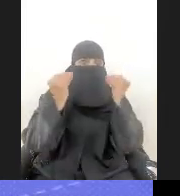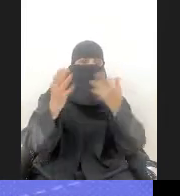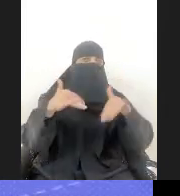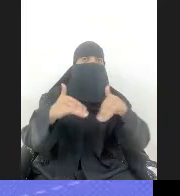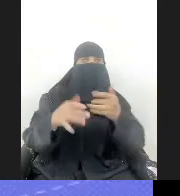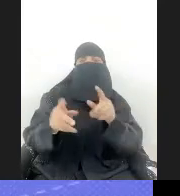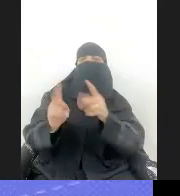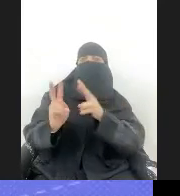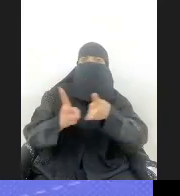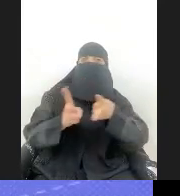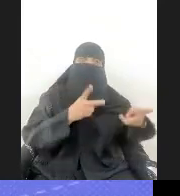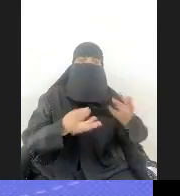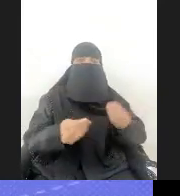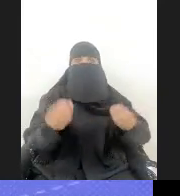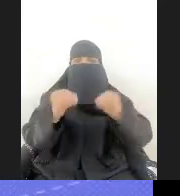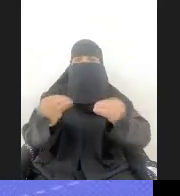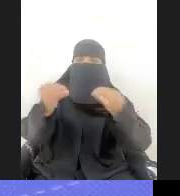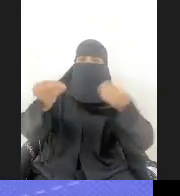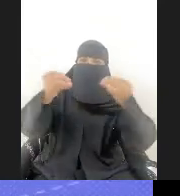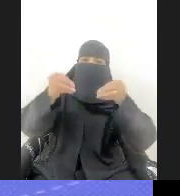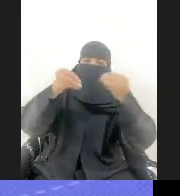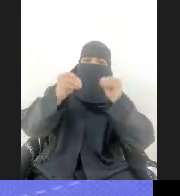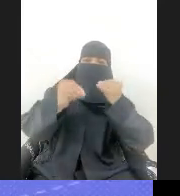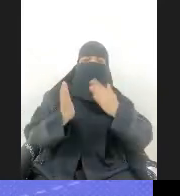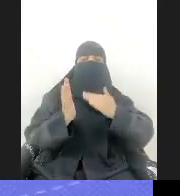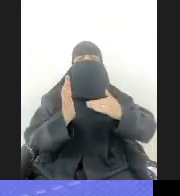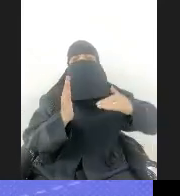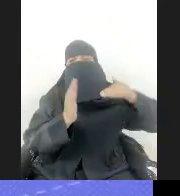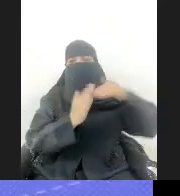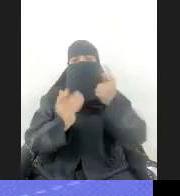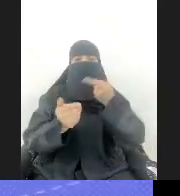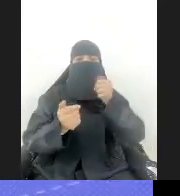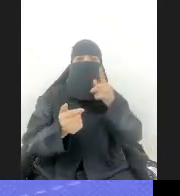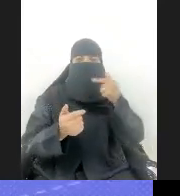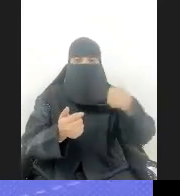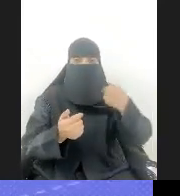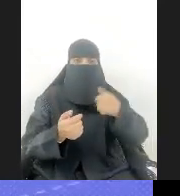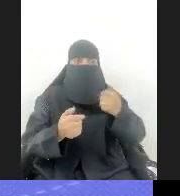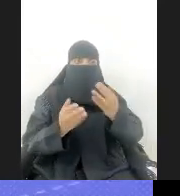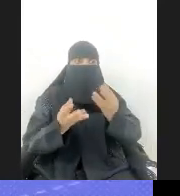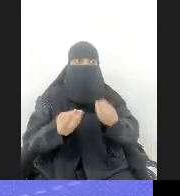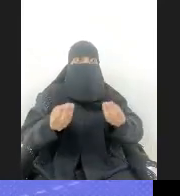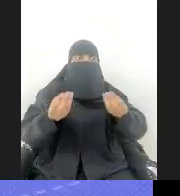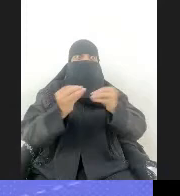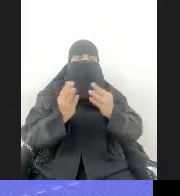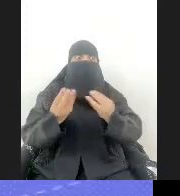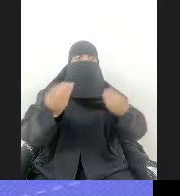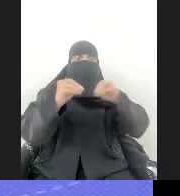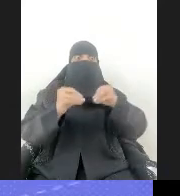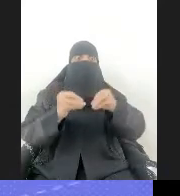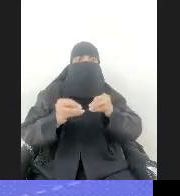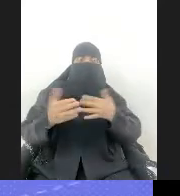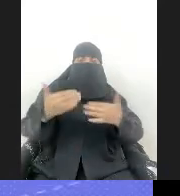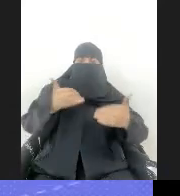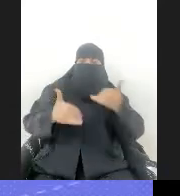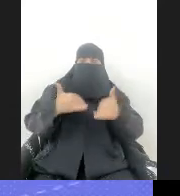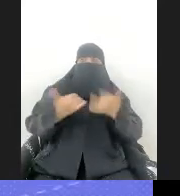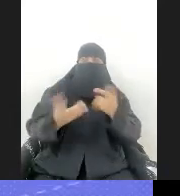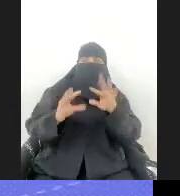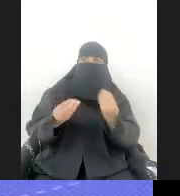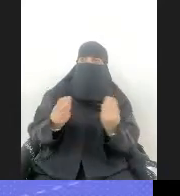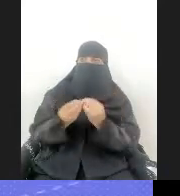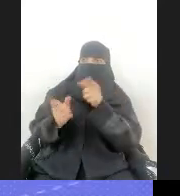يعني أدوات تقنية عالية، وفي الأخير ربما أنني أرفع مستوى القلق لدى المتعلمين، ربما إن ذلك قد